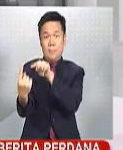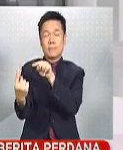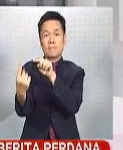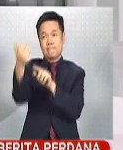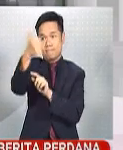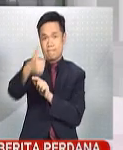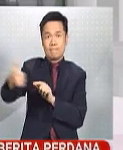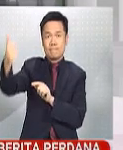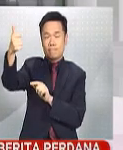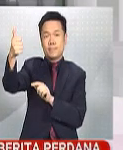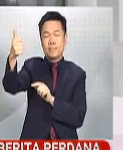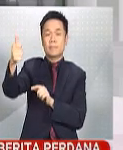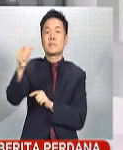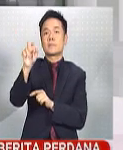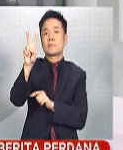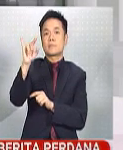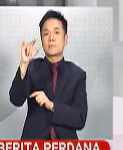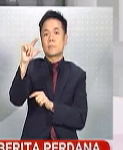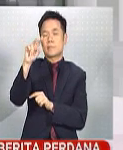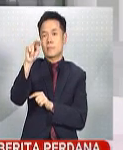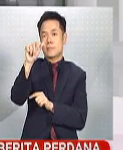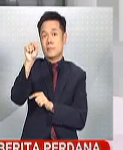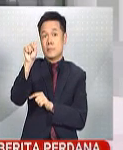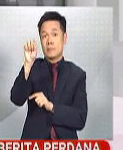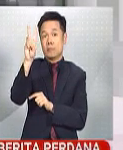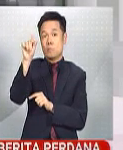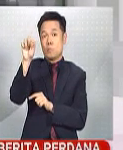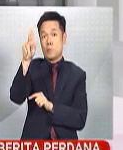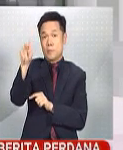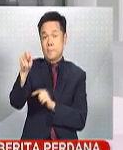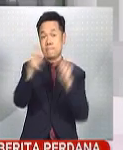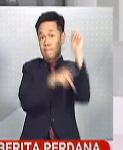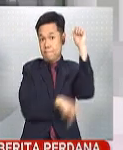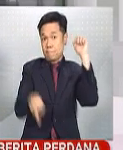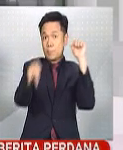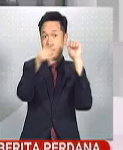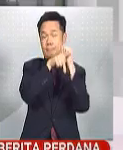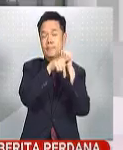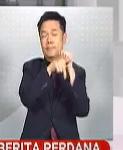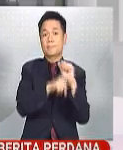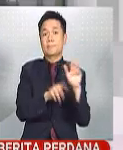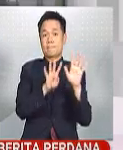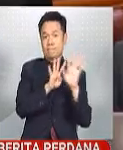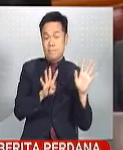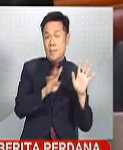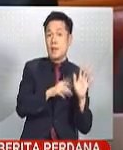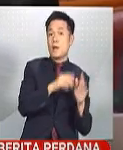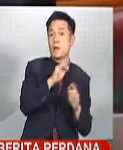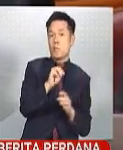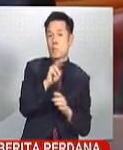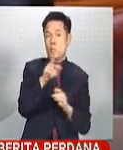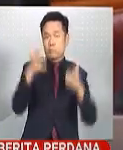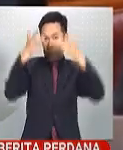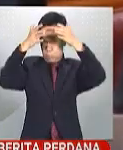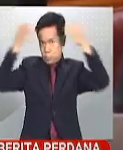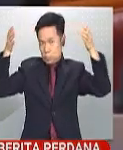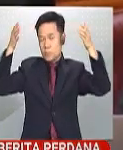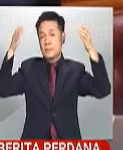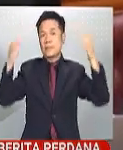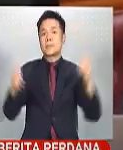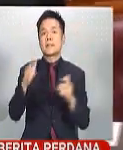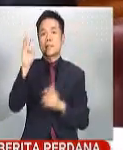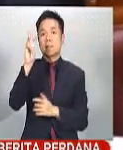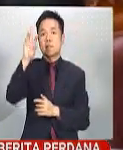Negara Tan Sri S.A. Vigneswaran di bangunan Parlimen. Mereka masing-masing Mufti Wilayah Persekutuan Dato' Sri Dr. Zulkifli